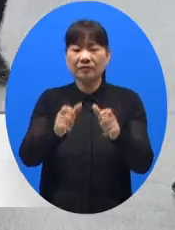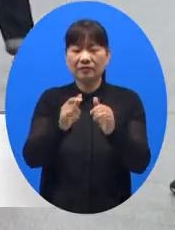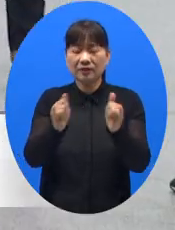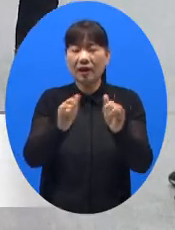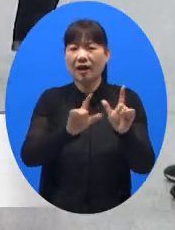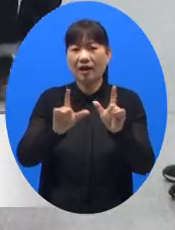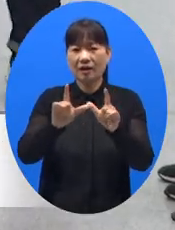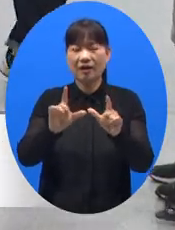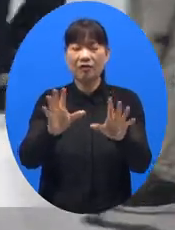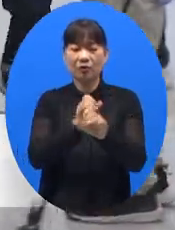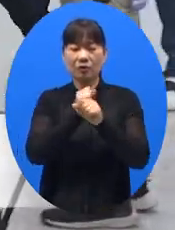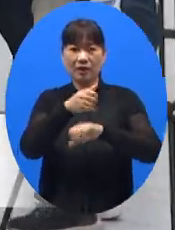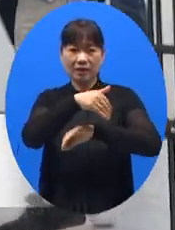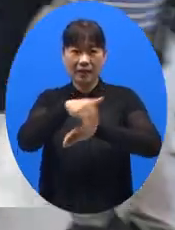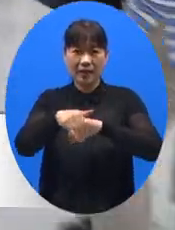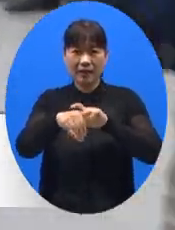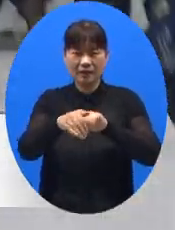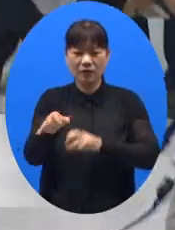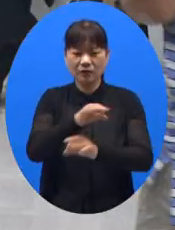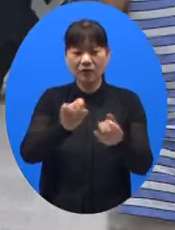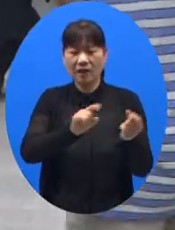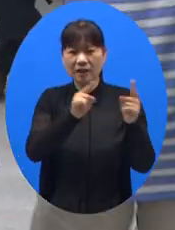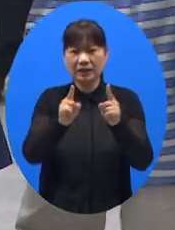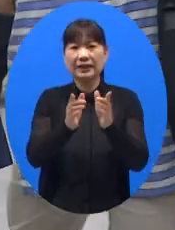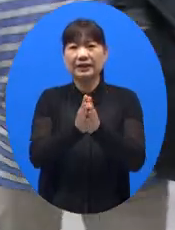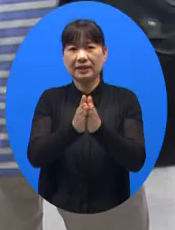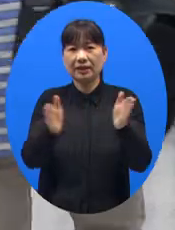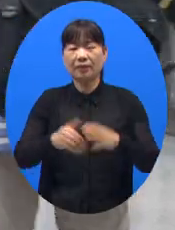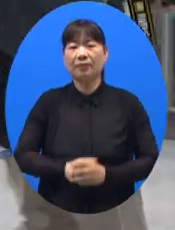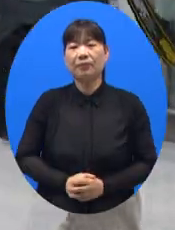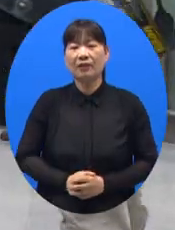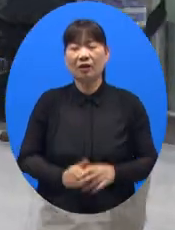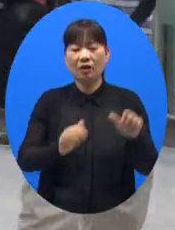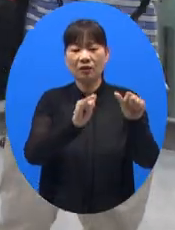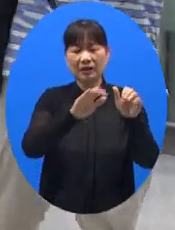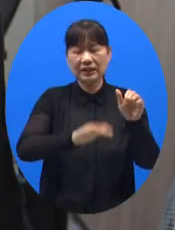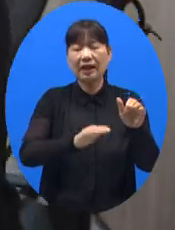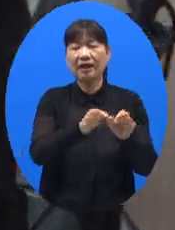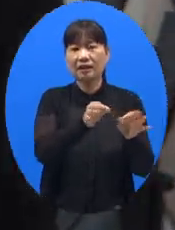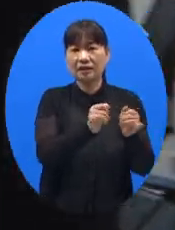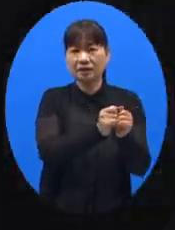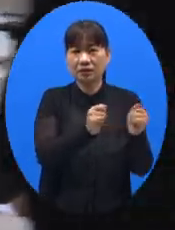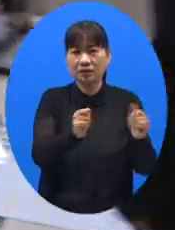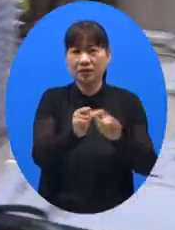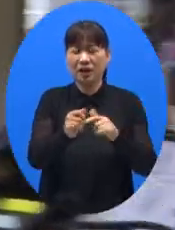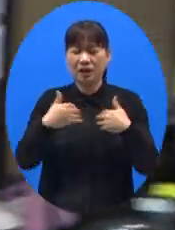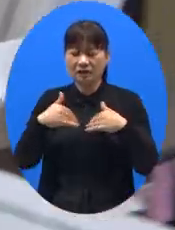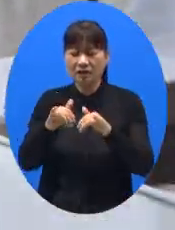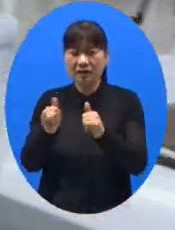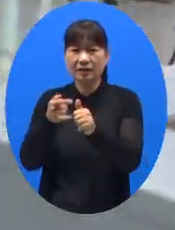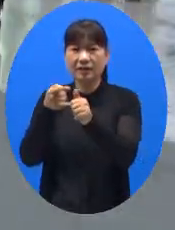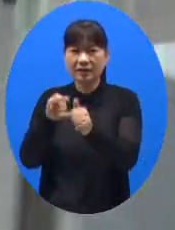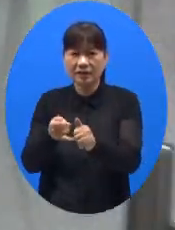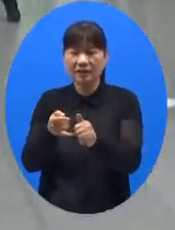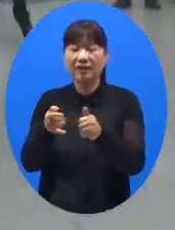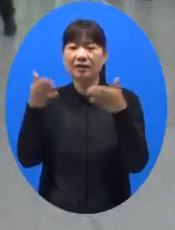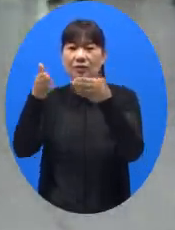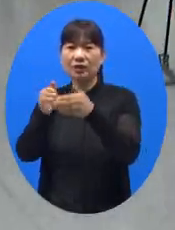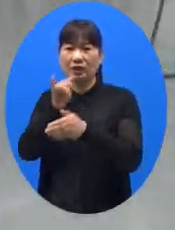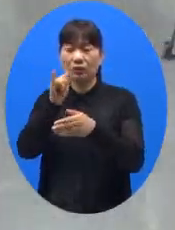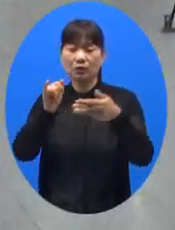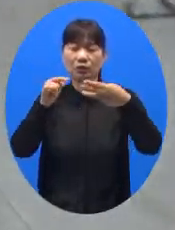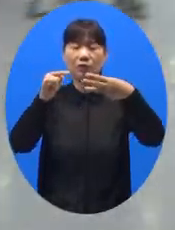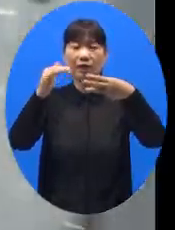살리기에 본격적인 시동을 건 겁니다 소상공인과 중소기업 취약계층 신속 지원 에 방점을 찍고 3단계로